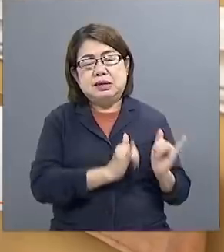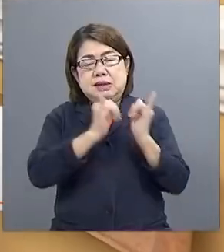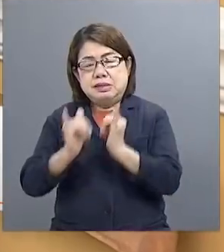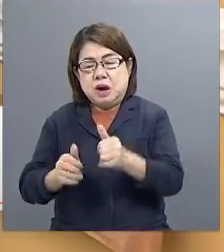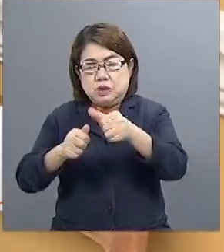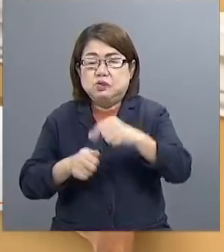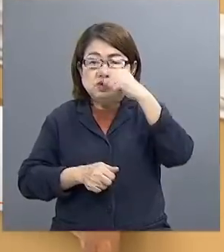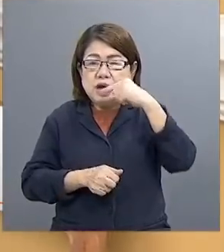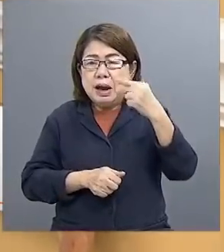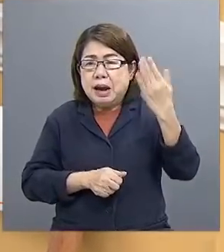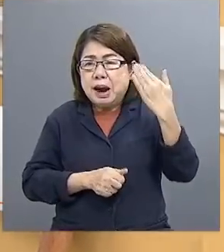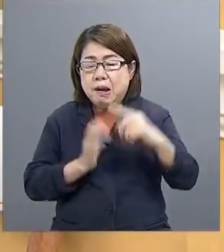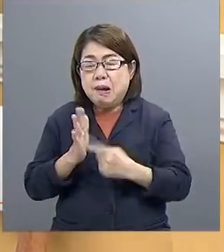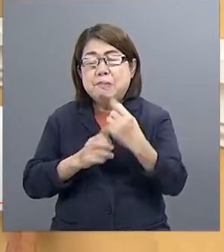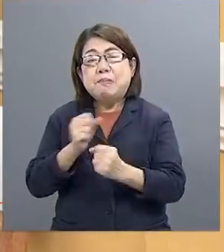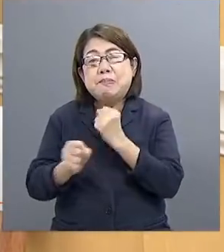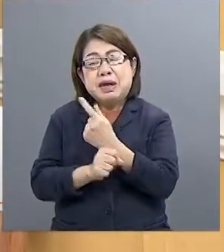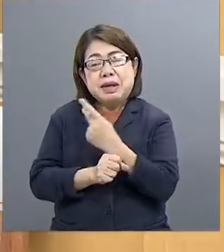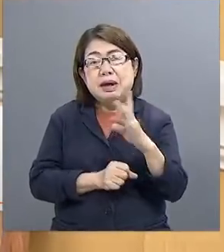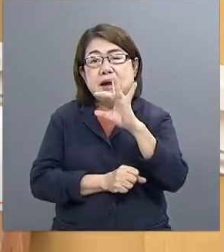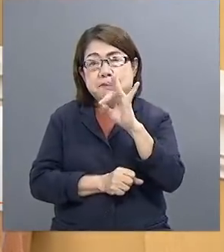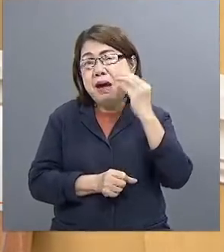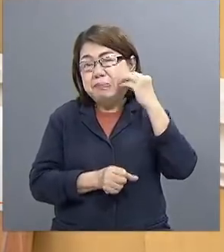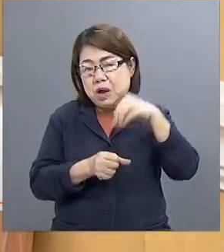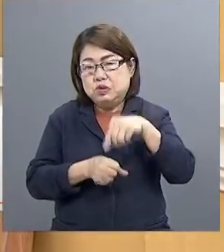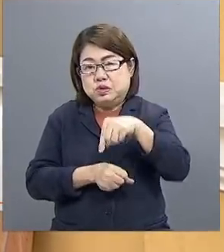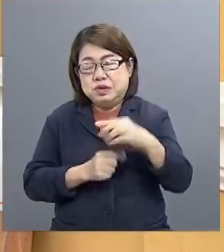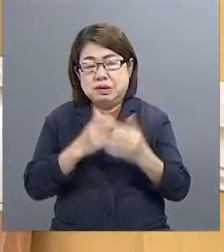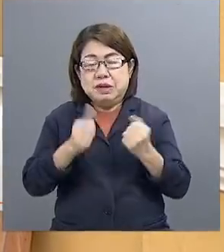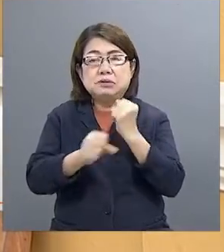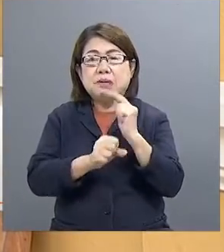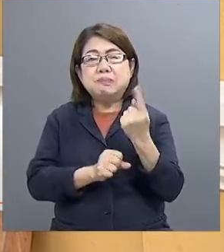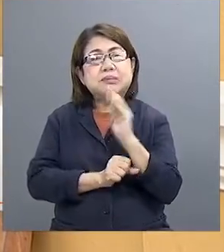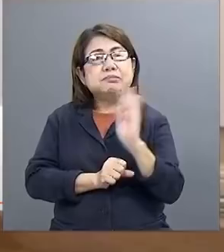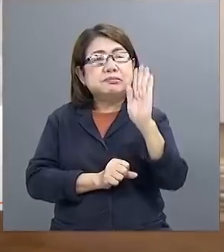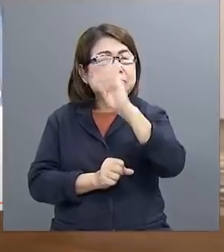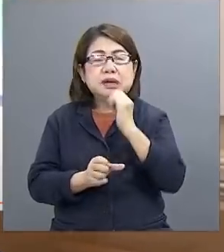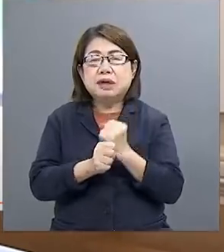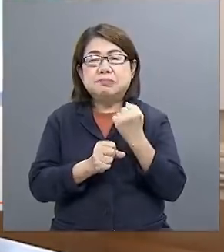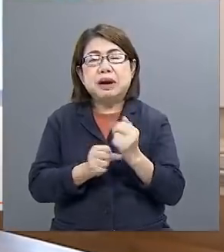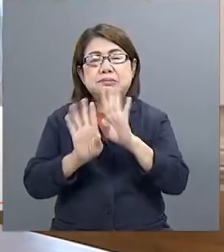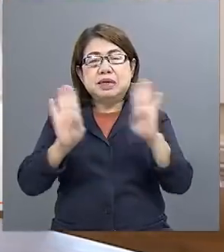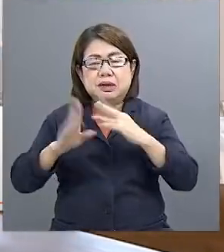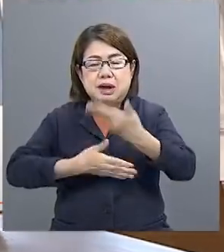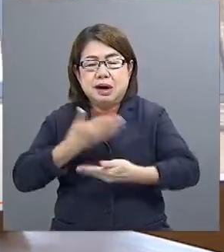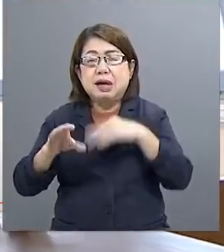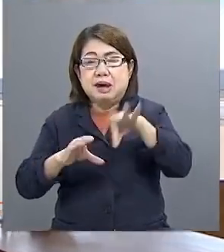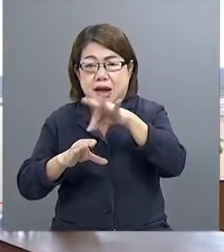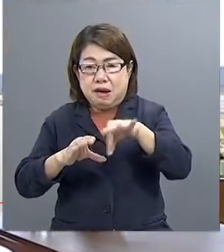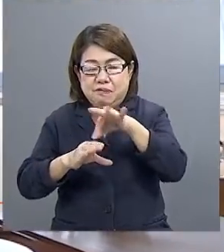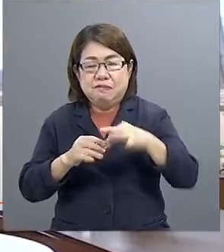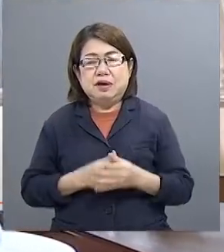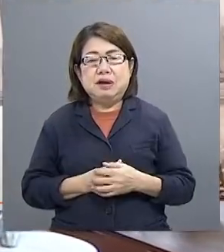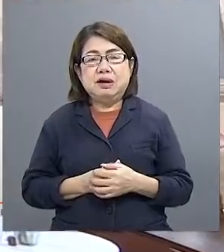8ปีแรกในก็อยู่บ้านหลังนี้นะครับบ้านหลังนี้ถูกนำมาตกแต่งเป็นร้านกาแฟโดยคุณเนตรนภาธาราทักษะจันทร์